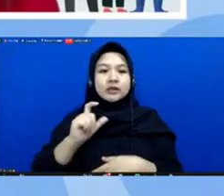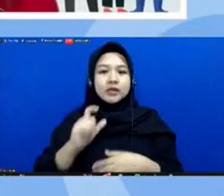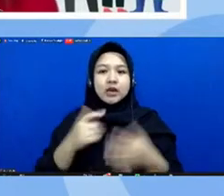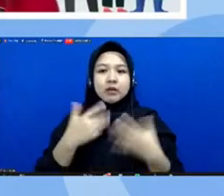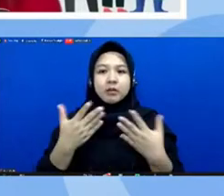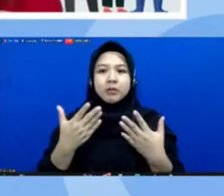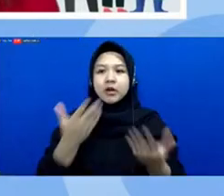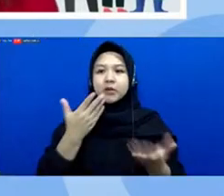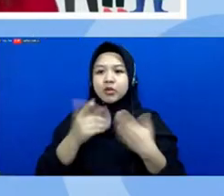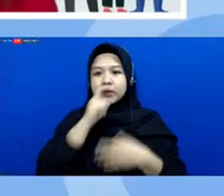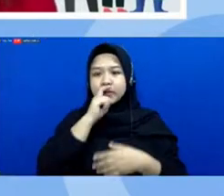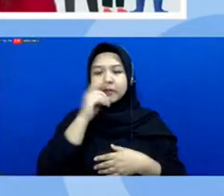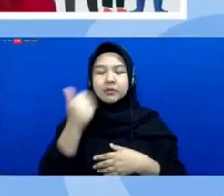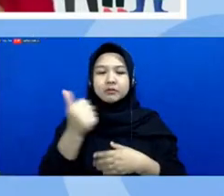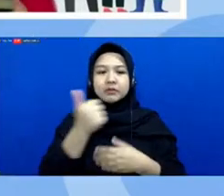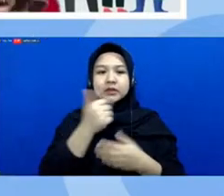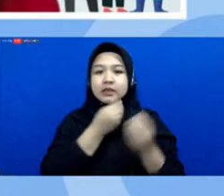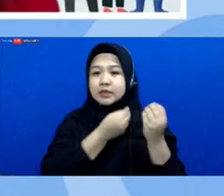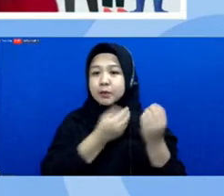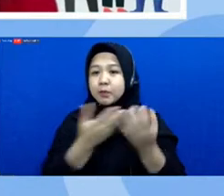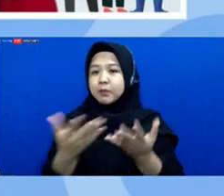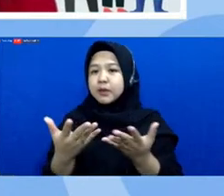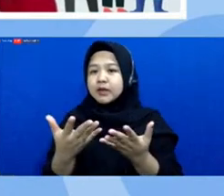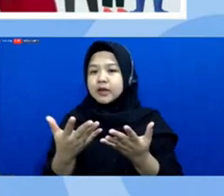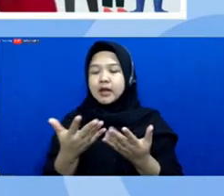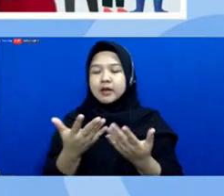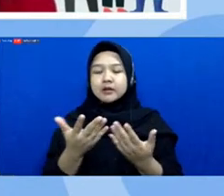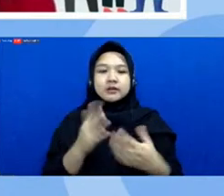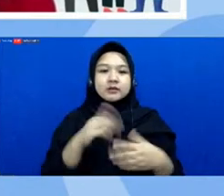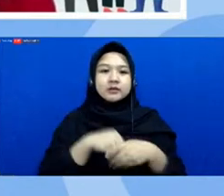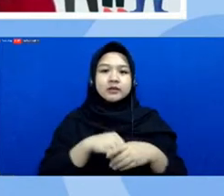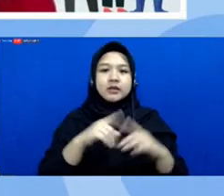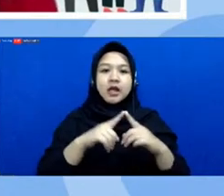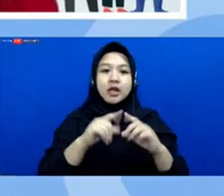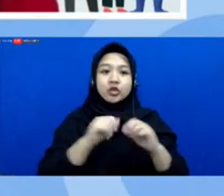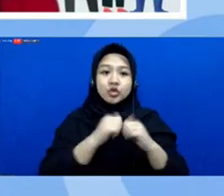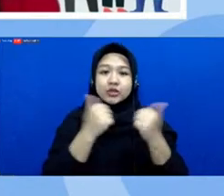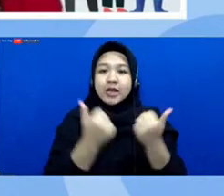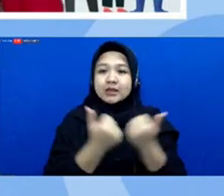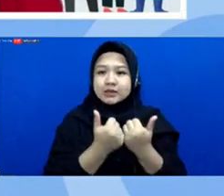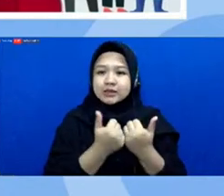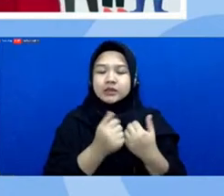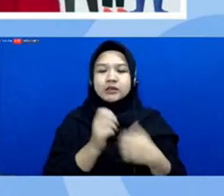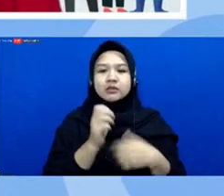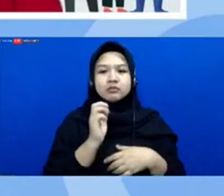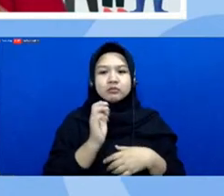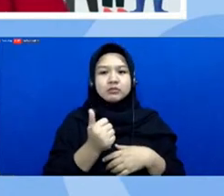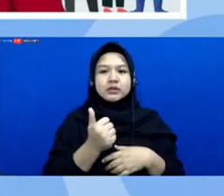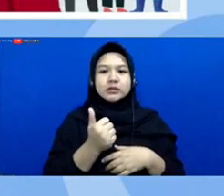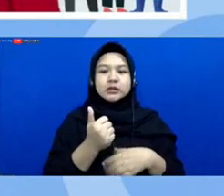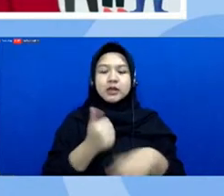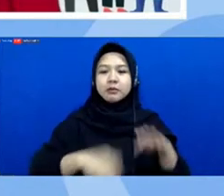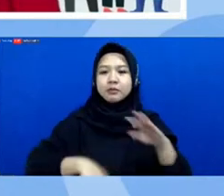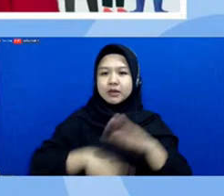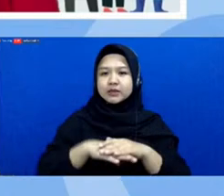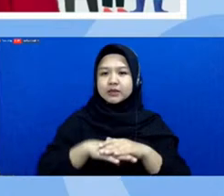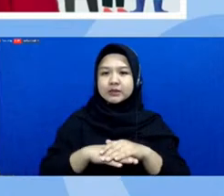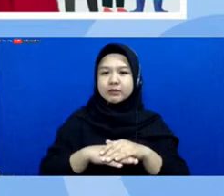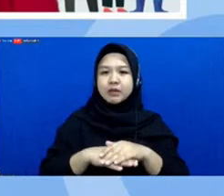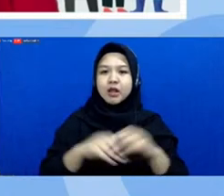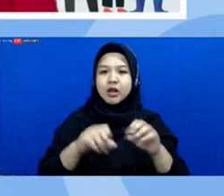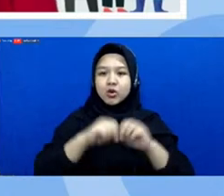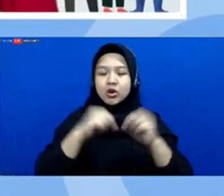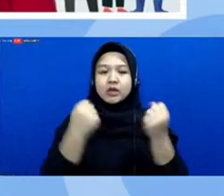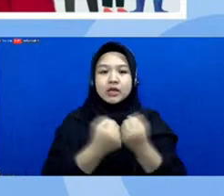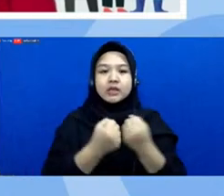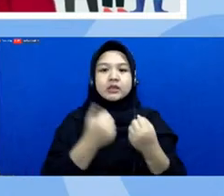mungkin Bapak bisa bagikan selaku bagian dari asosiasi ini agar juga memaksimalkan organisasi ini untuk